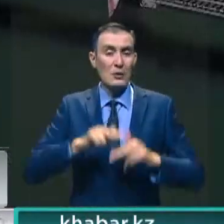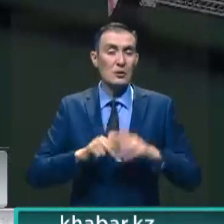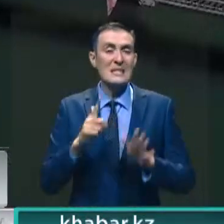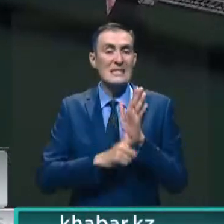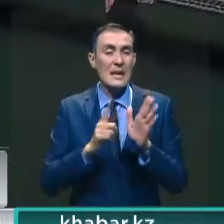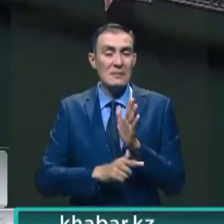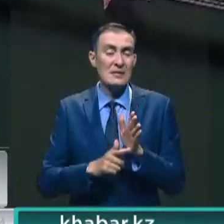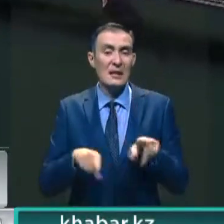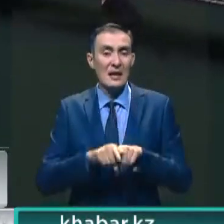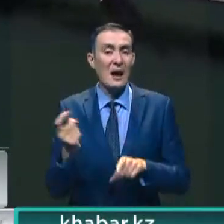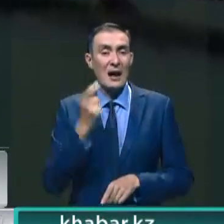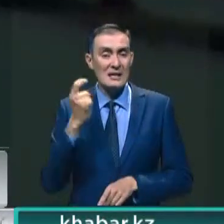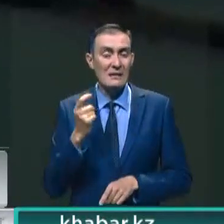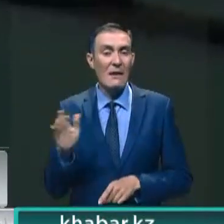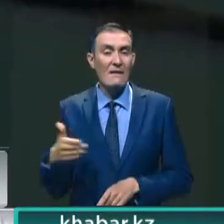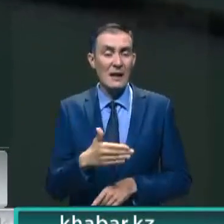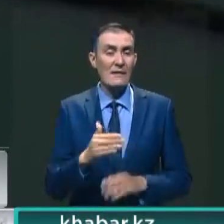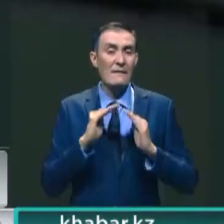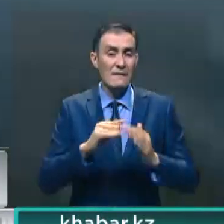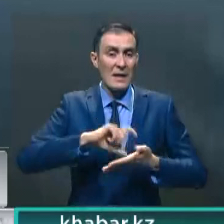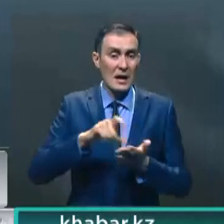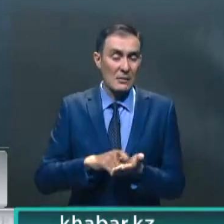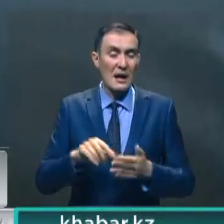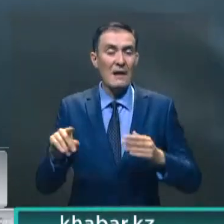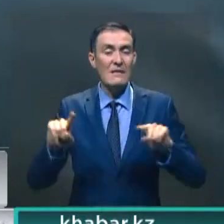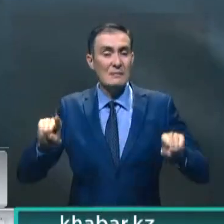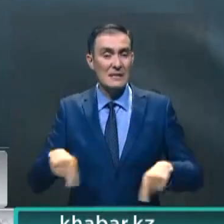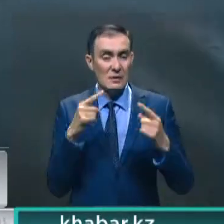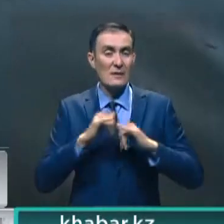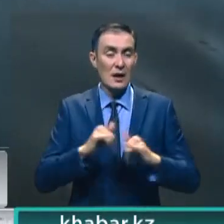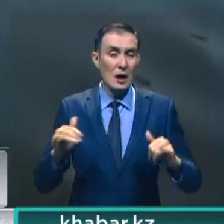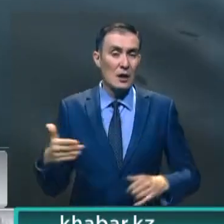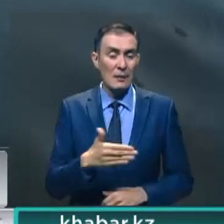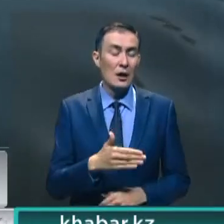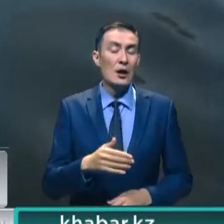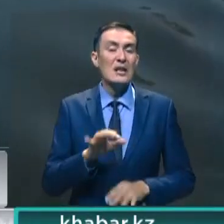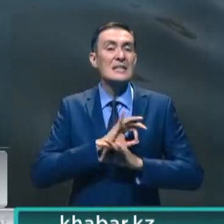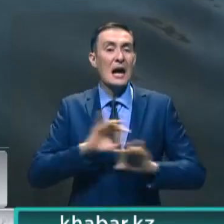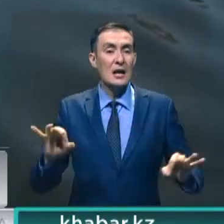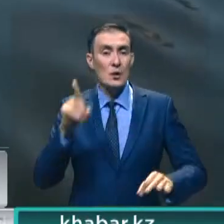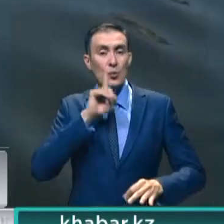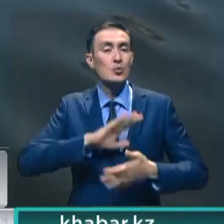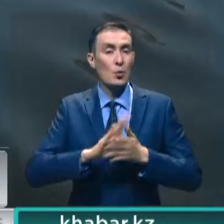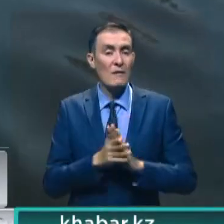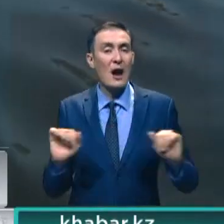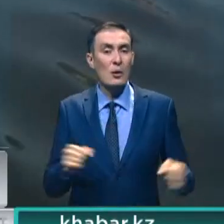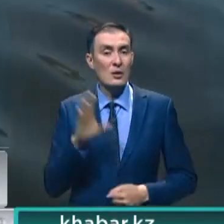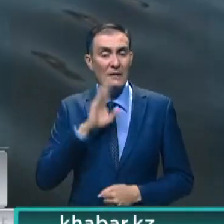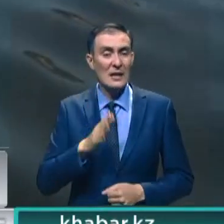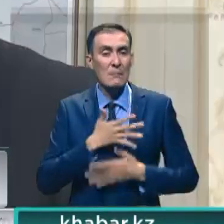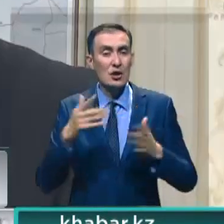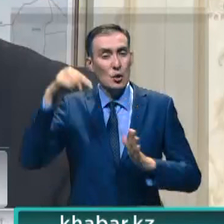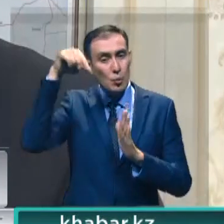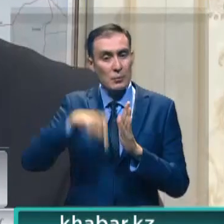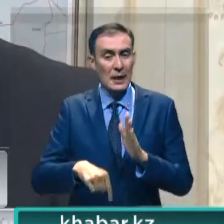построить 7 садковых хозяйств, форелевых ферм. Условия для воспроизводства лососевых в Бухтарме идеальные. Холодная вода и большие